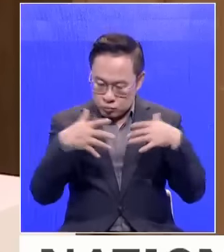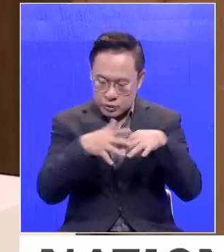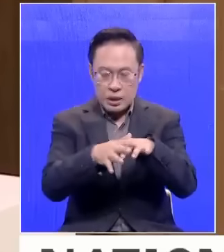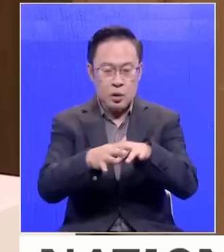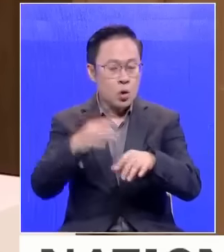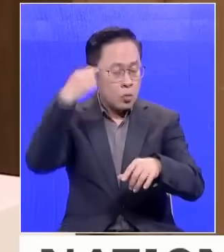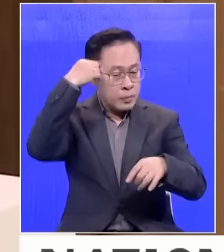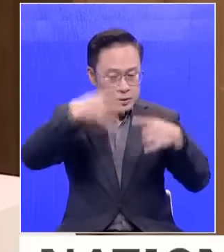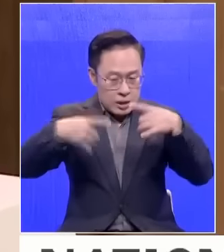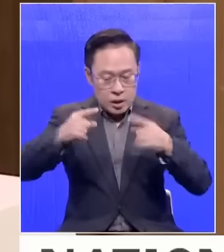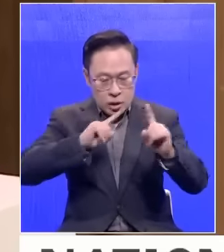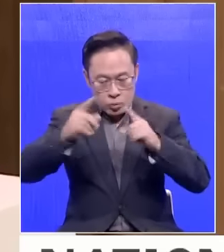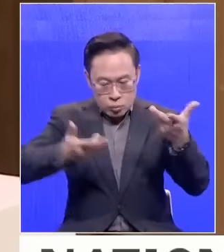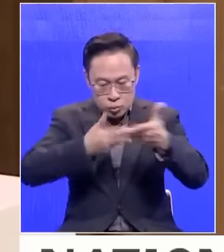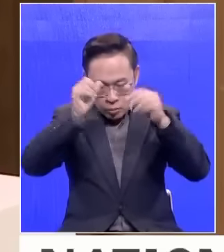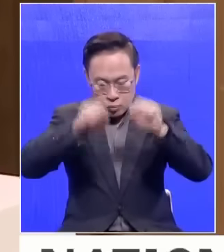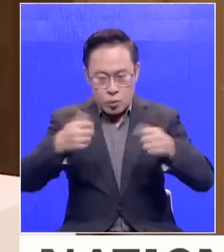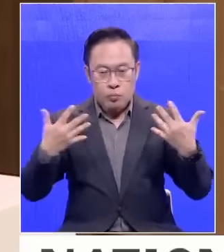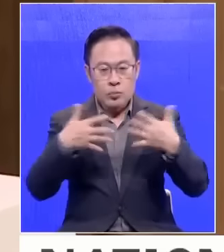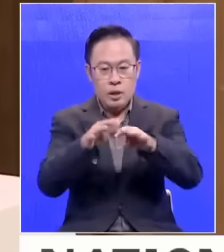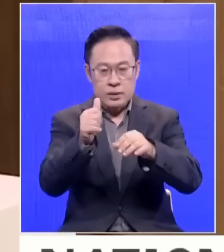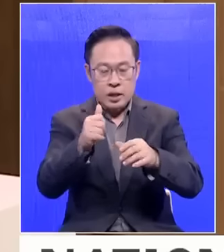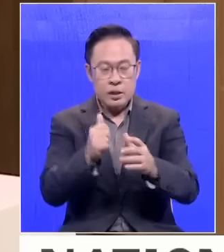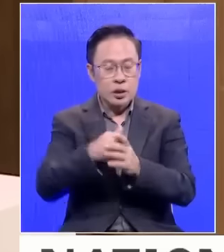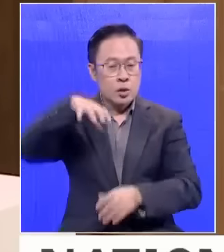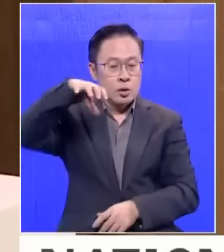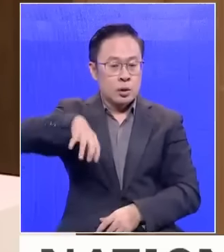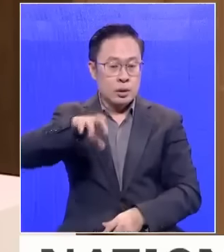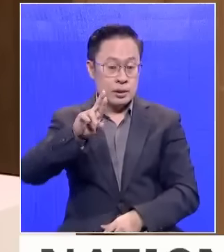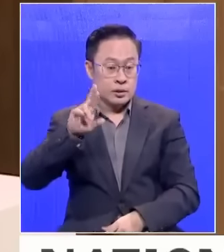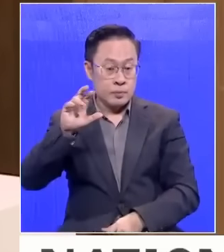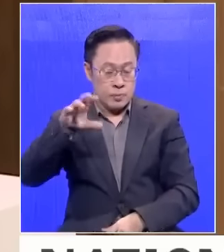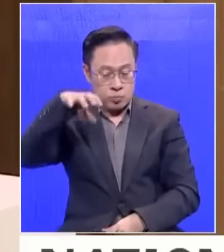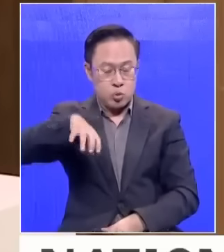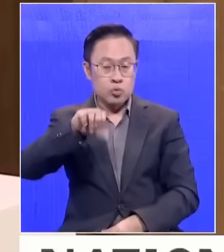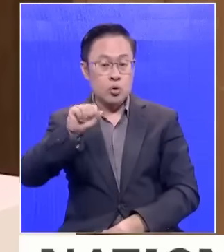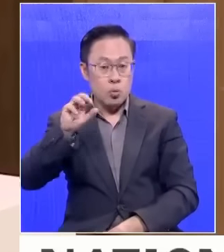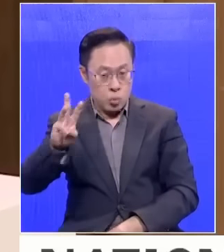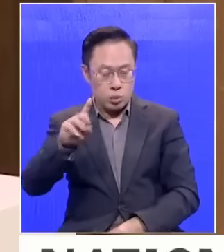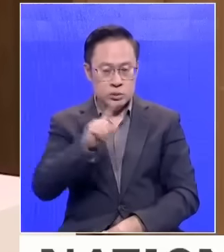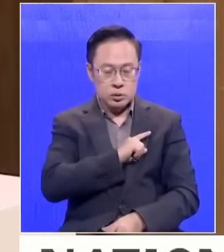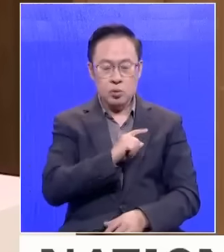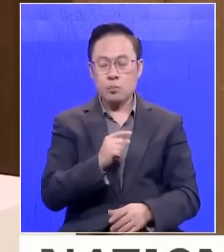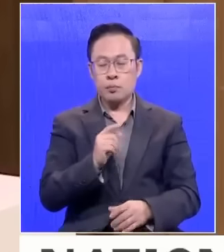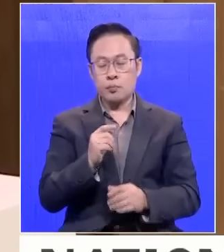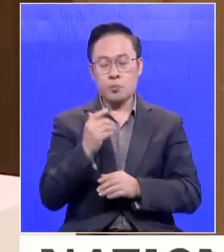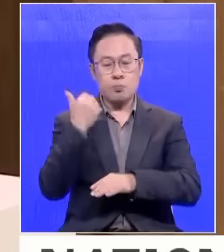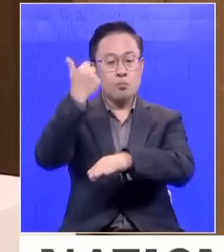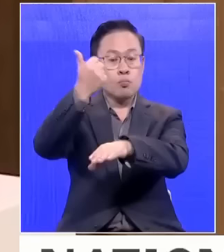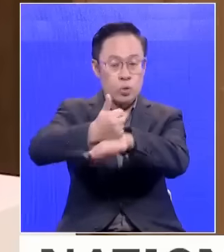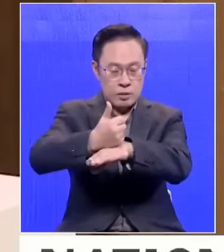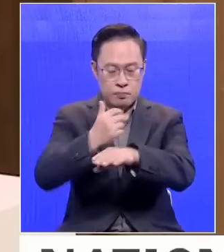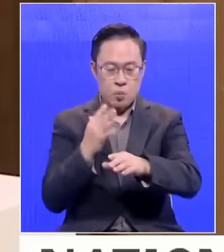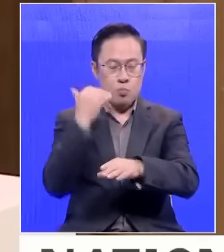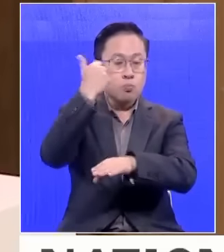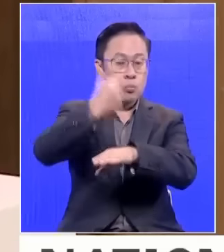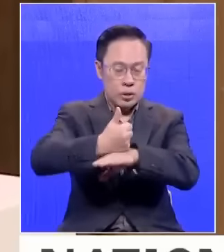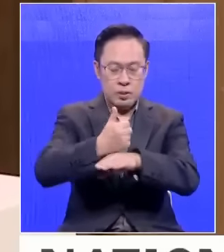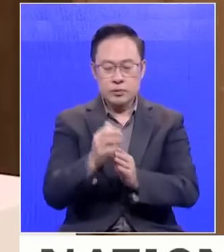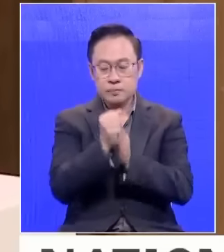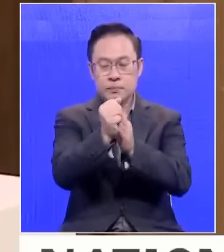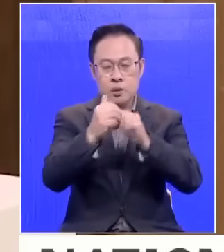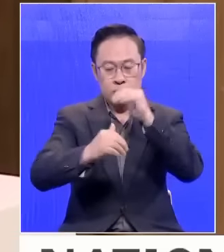าแห่งนี้ครับเป็นองค์กรสำคัญที่จะพาสังคมไทยเดินหน้าไปได้ด้วยสันติวิธีรวมถึงการมีรัฐธรรมนูญแห่งราชอาณาจักรไทย